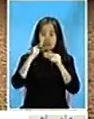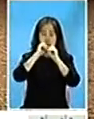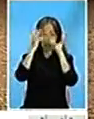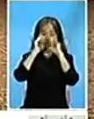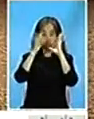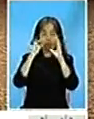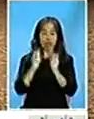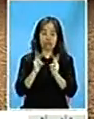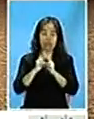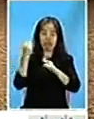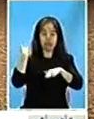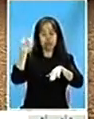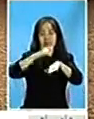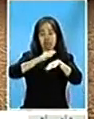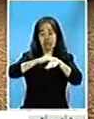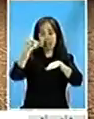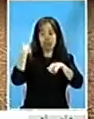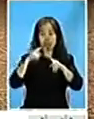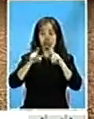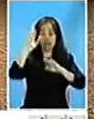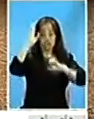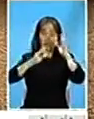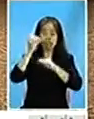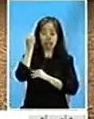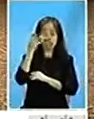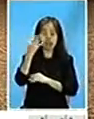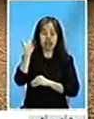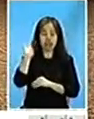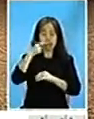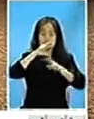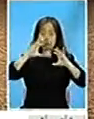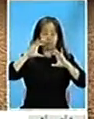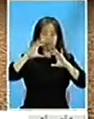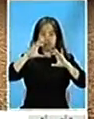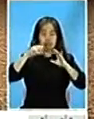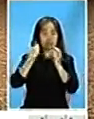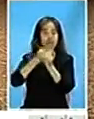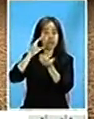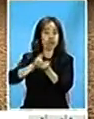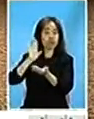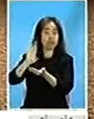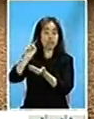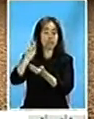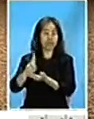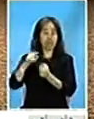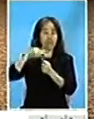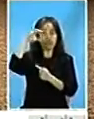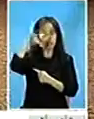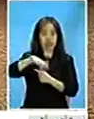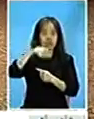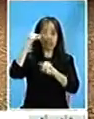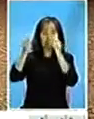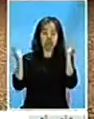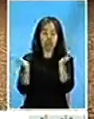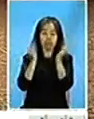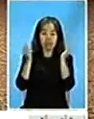นกันมาที่การก็ทักท้วงแต่เสียงข้างมากก็รัฐบาลก็ยืนยันว่าตั้งงบไว้อยู่ที่สำนักงานส่งเสริมวิสาหกิจชุมช